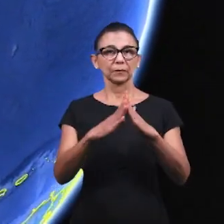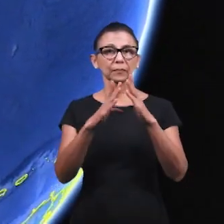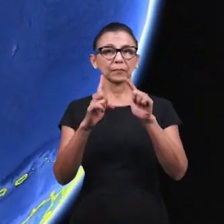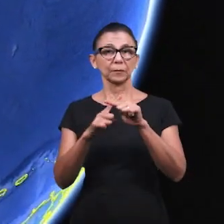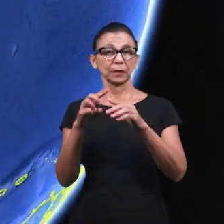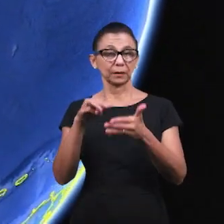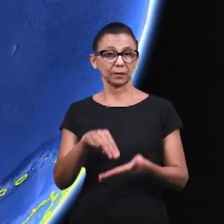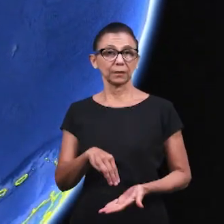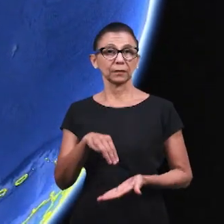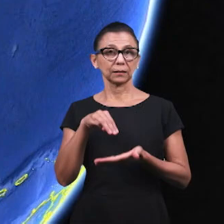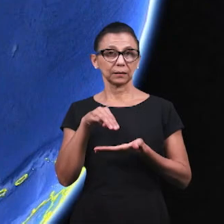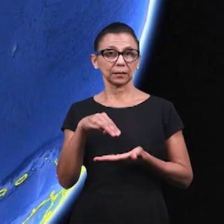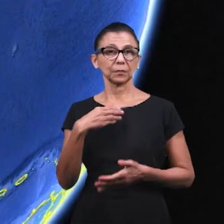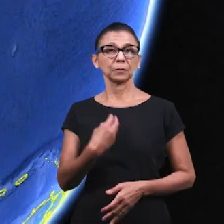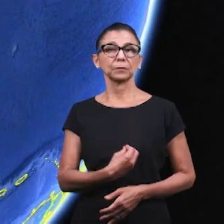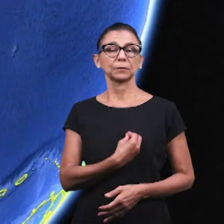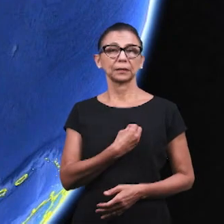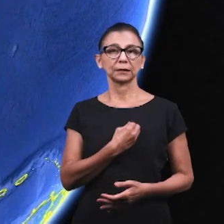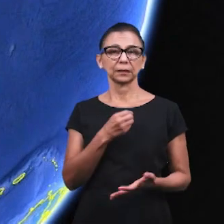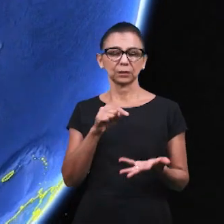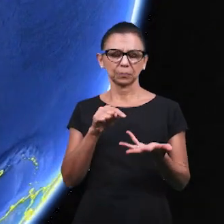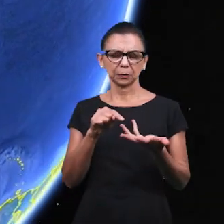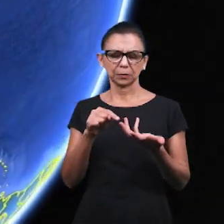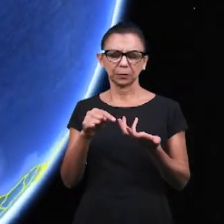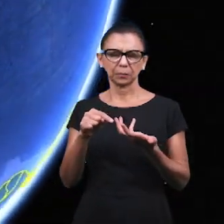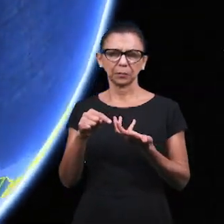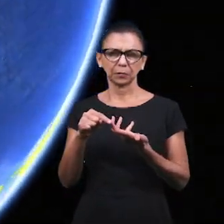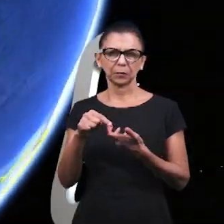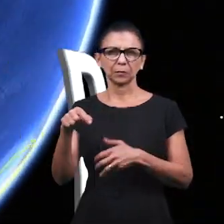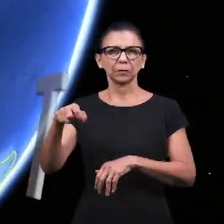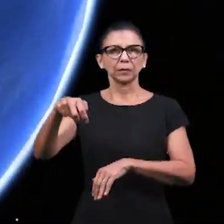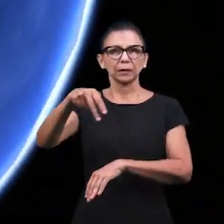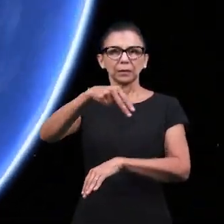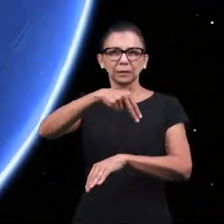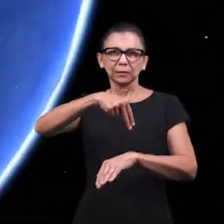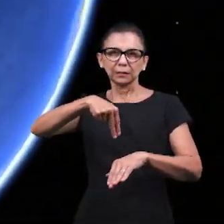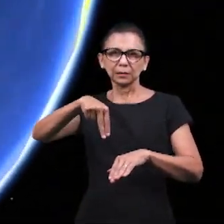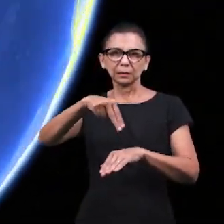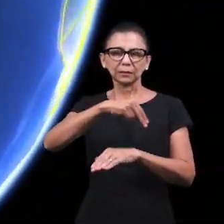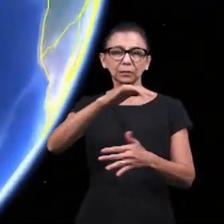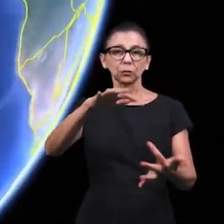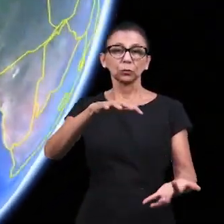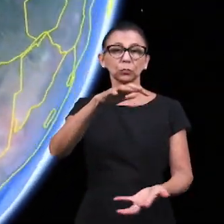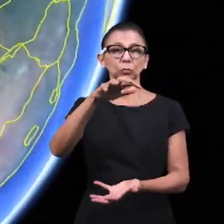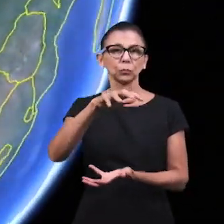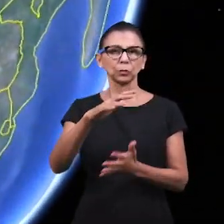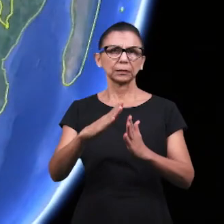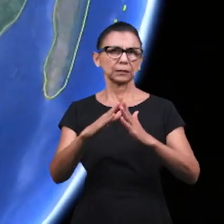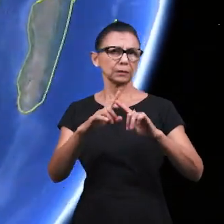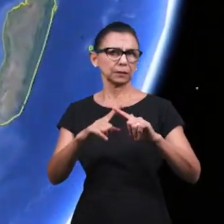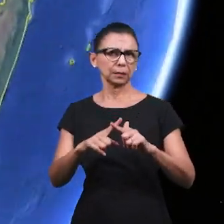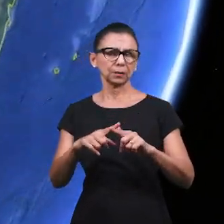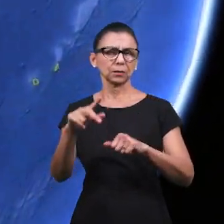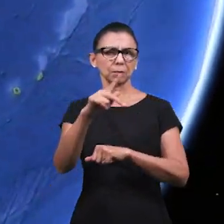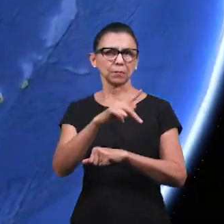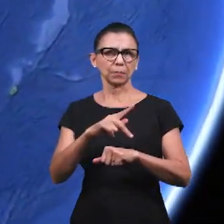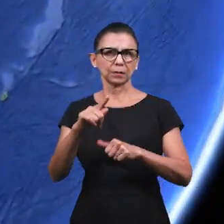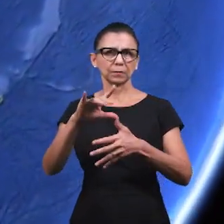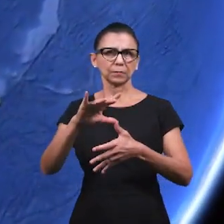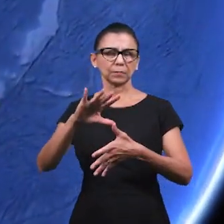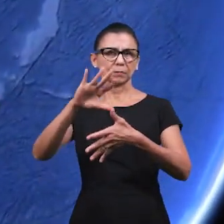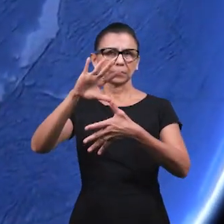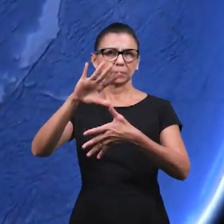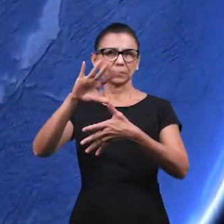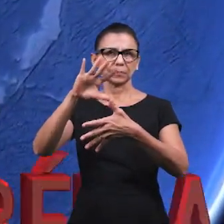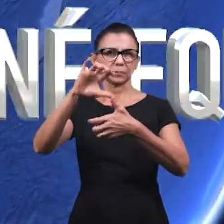L'Église chrétienne Maranatha est présente dans des nations de tous les continents de la planète, des